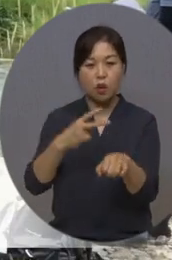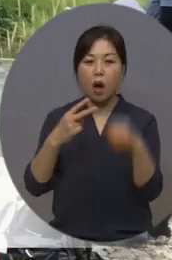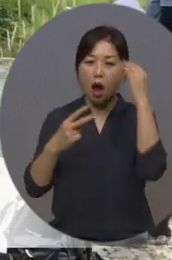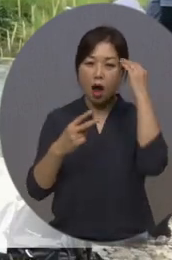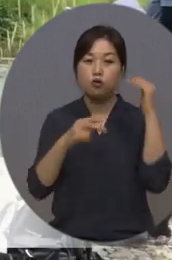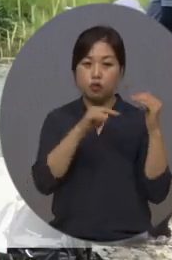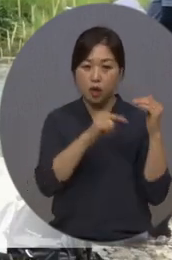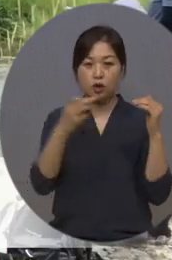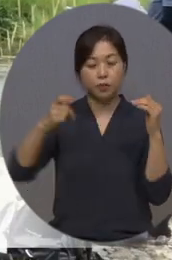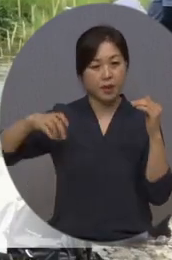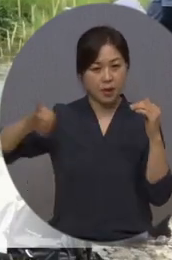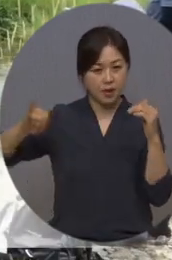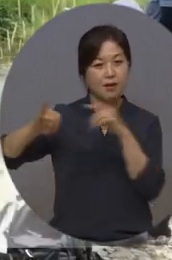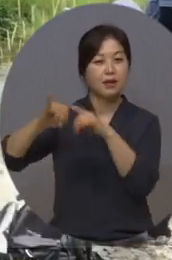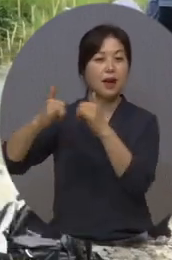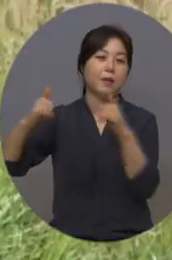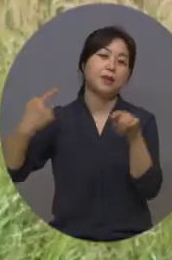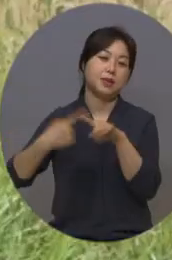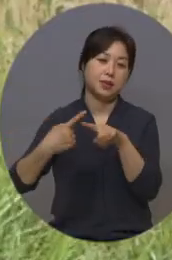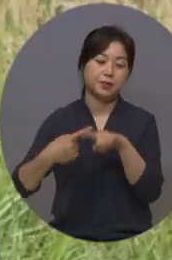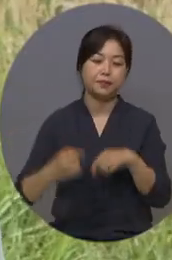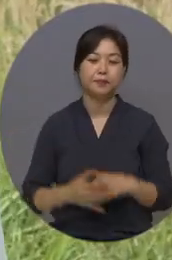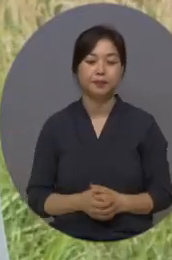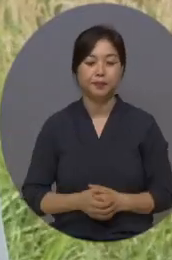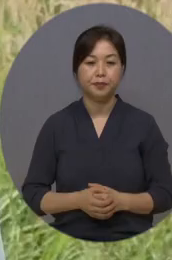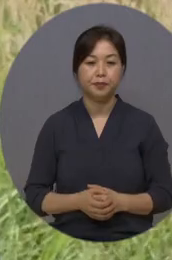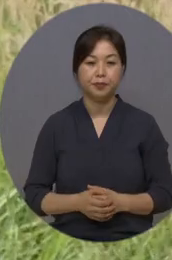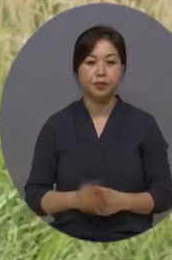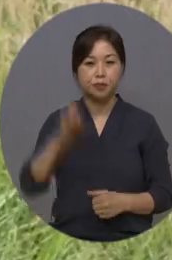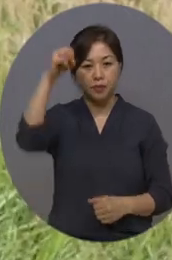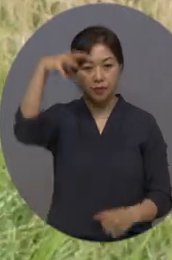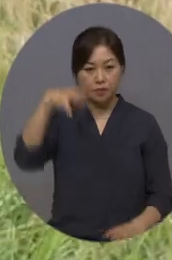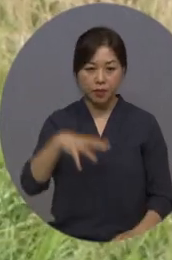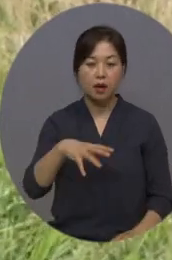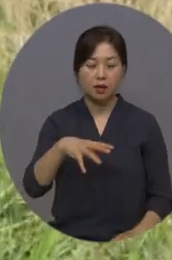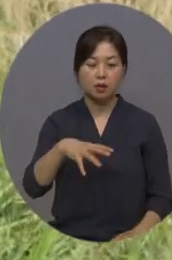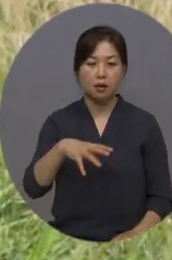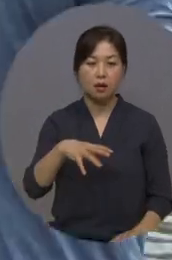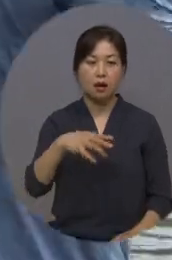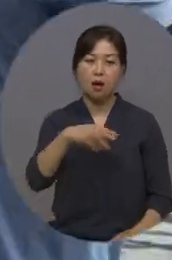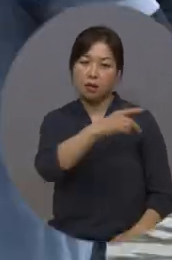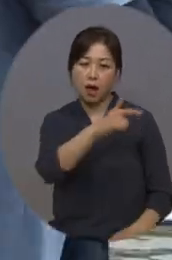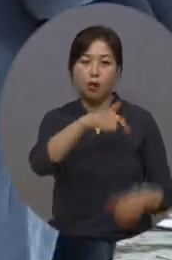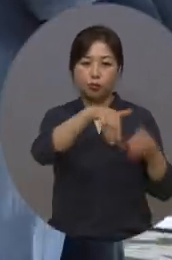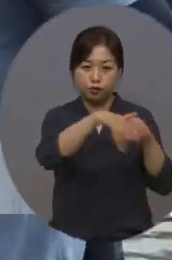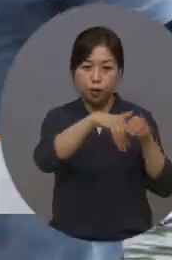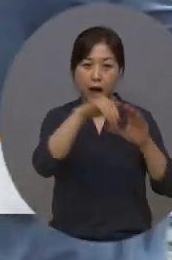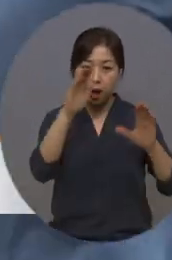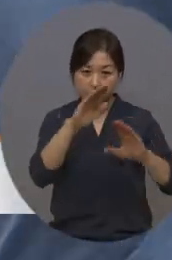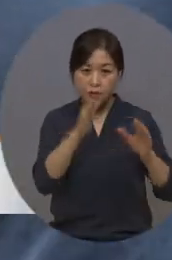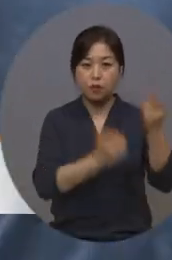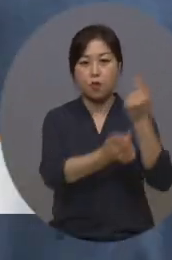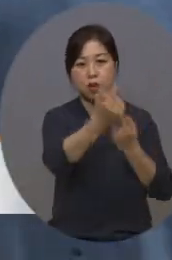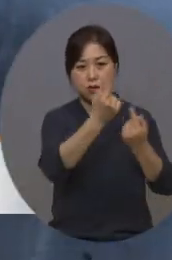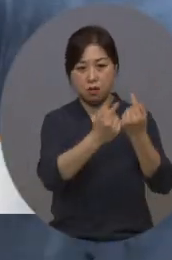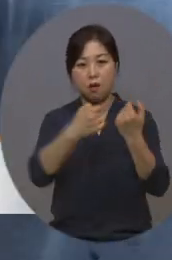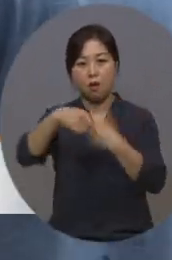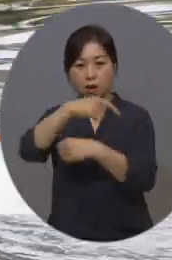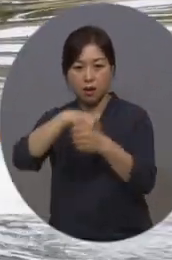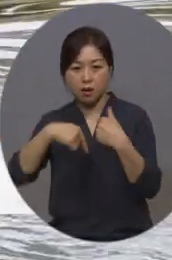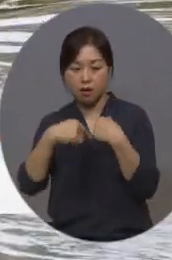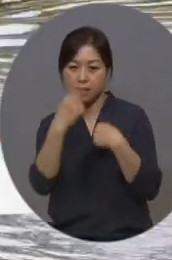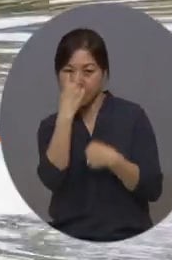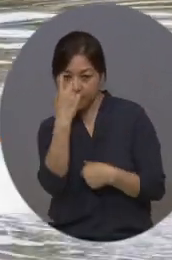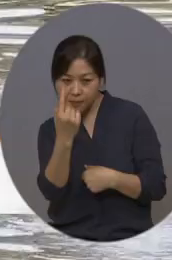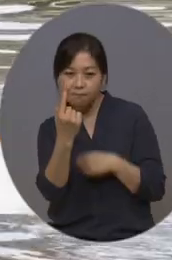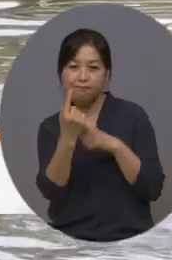한국의 툰베리들이다 이렇게 생각이 들어요. 고양시 이민자 통합센터의 다문화 학생들도 환경 지킴 일원으로